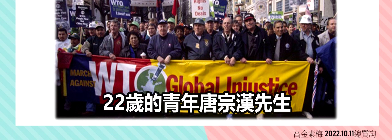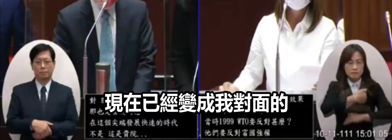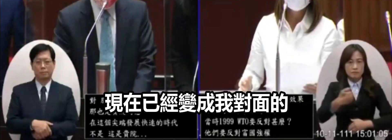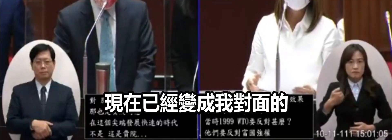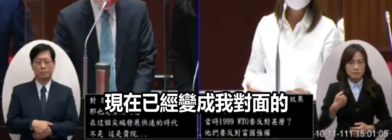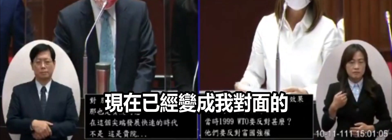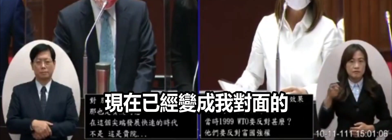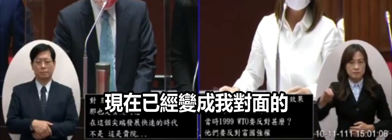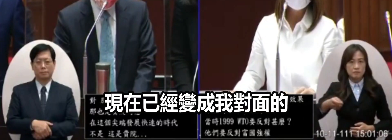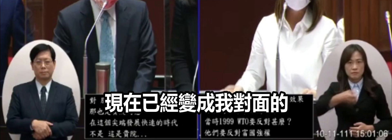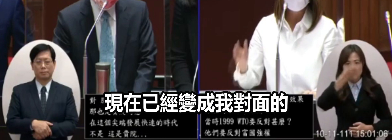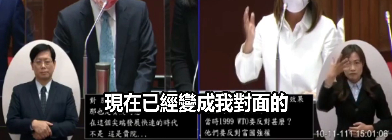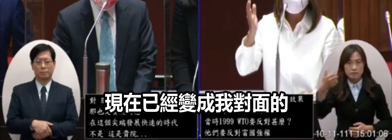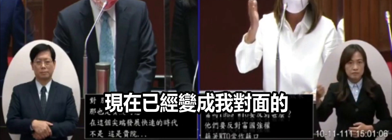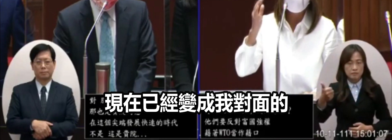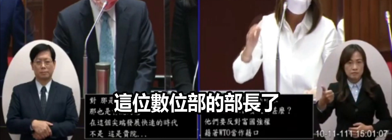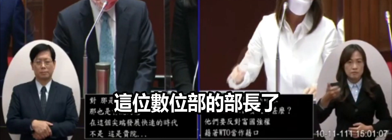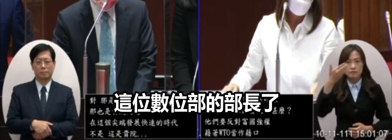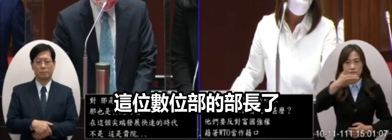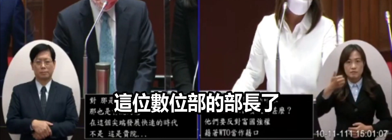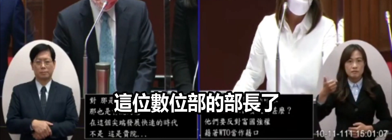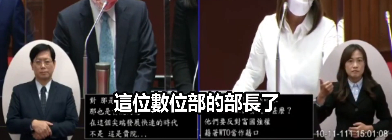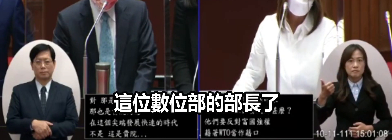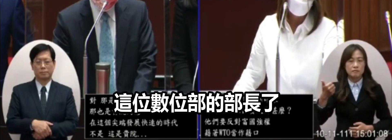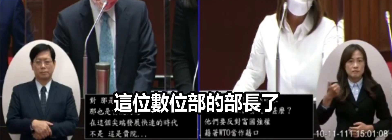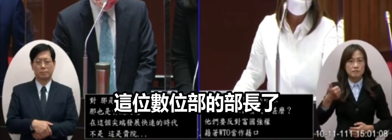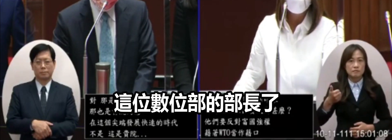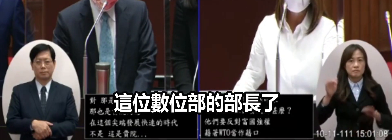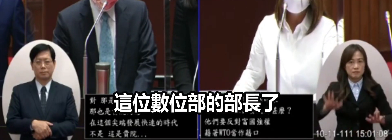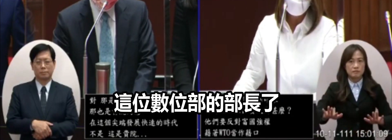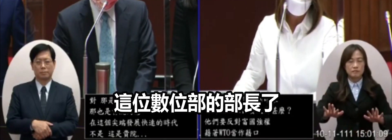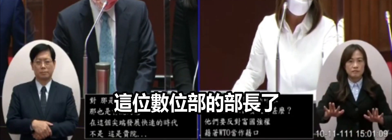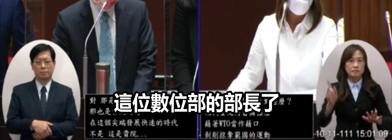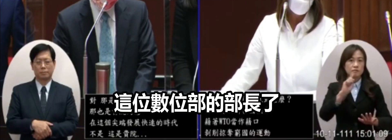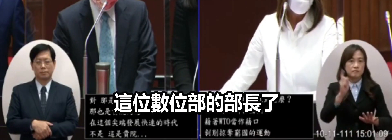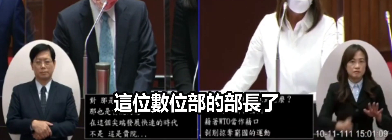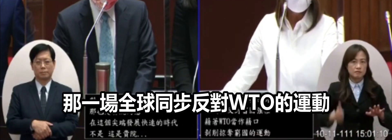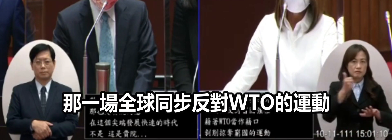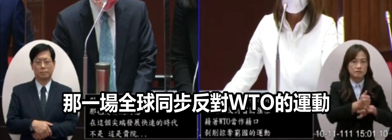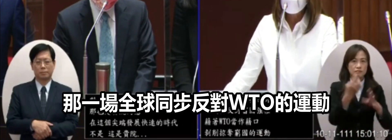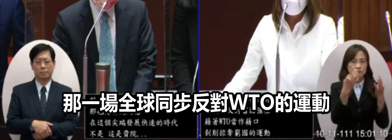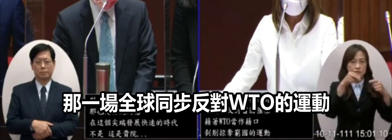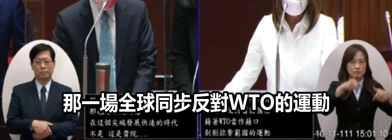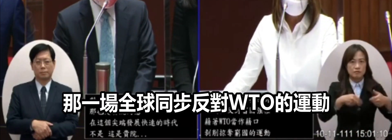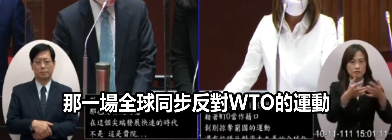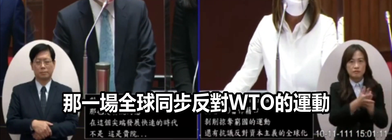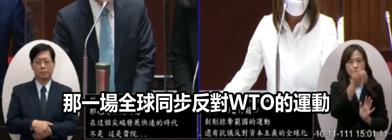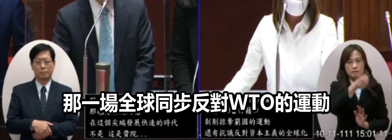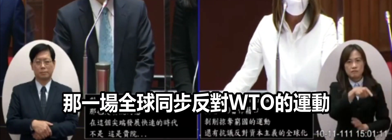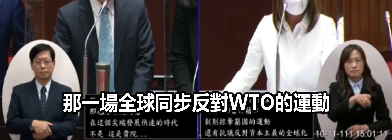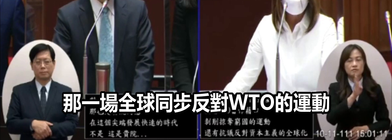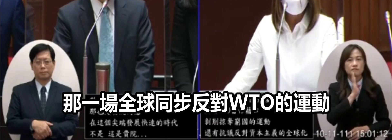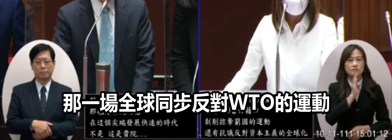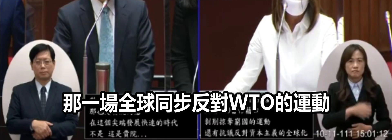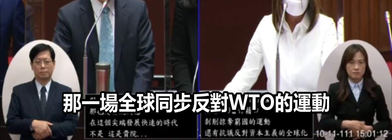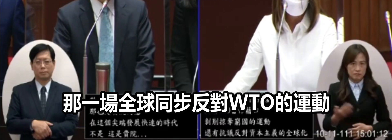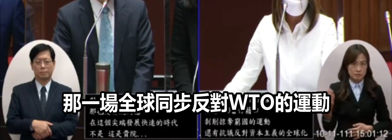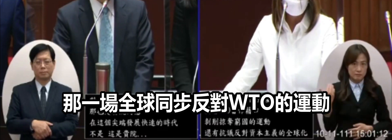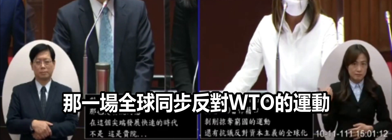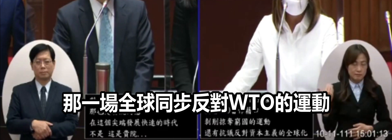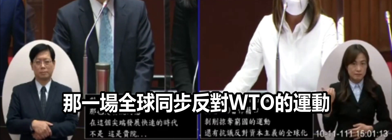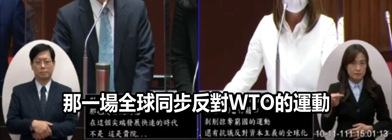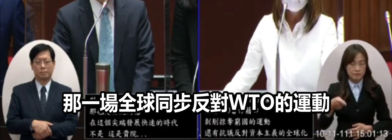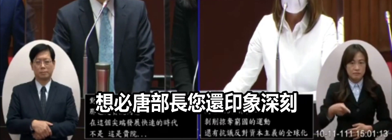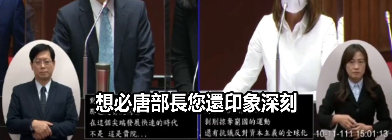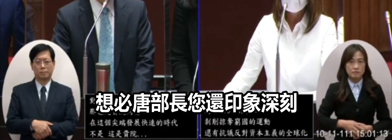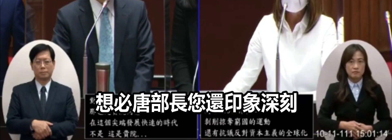生，现在已经变成我对面的这位数位部的部长了。 那一场全球同步反对 WTO